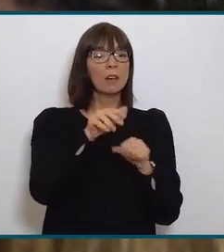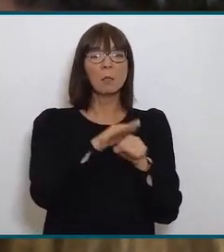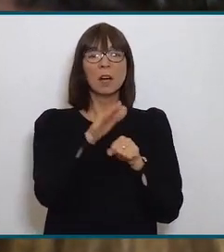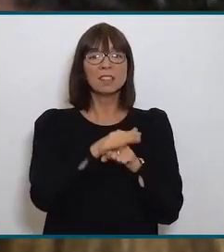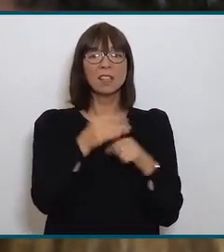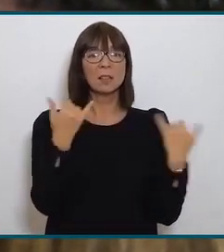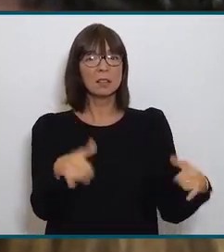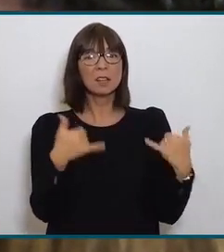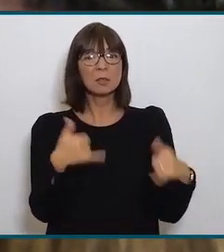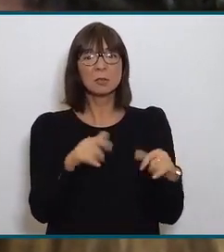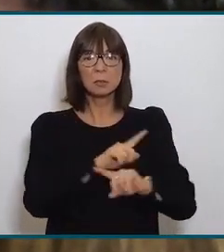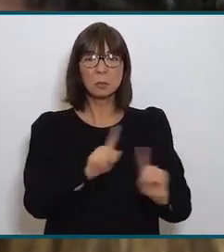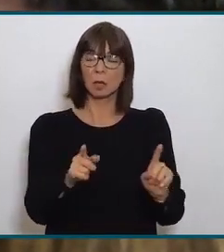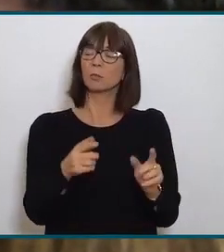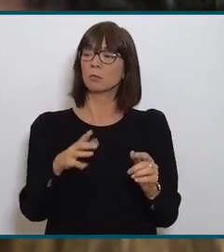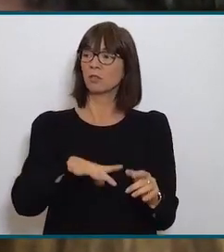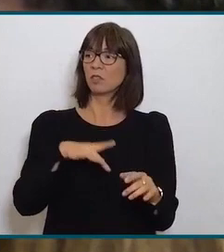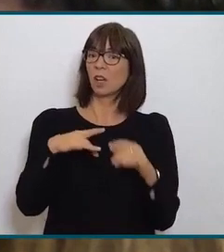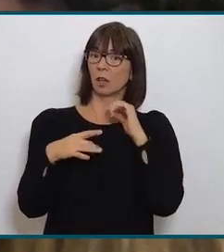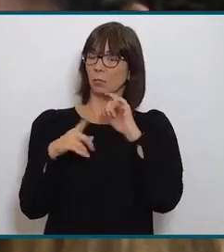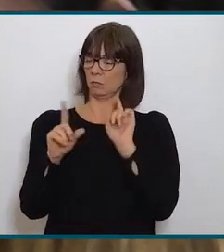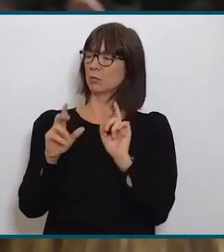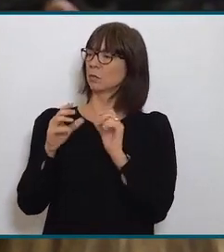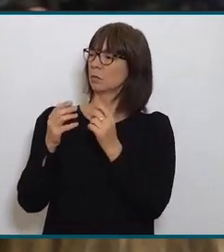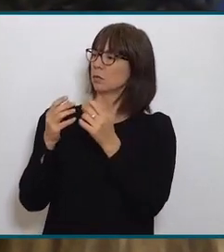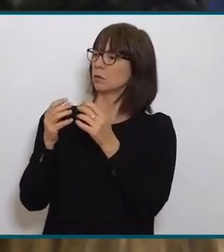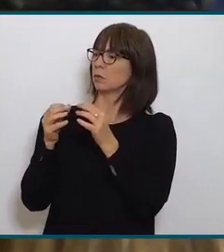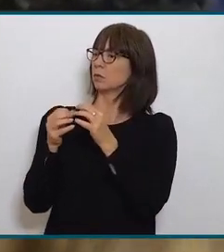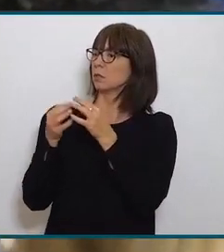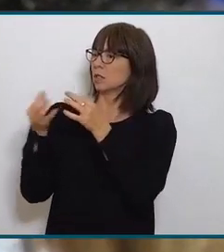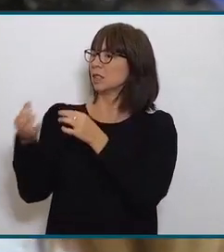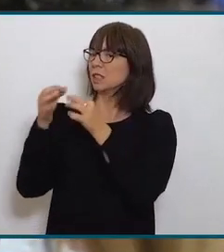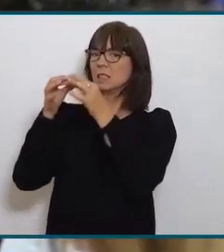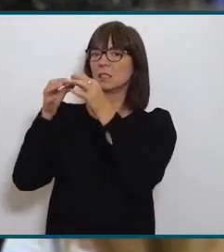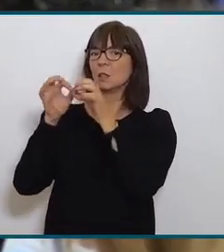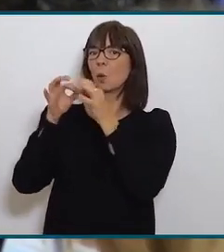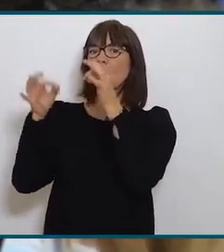sommes tièdes, je conclurai en citant Jean de La Fontaine.